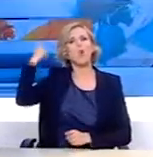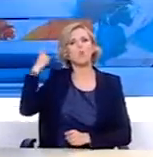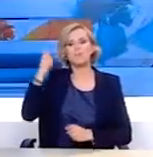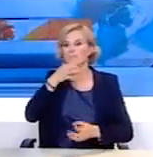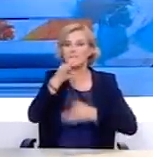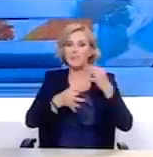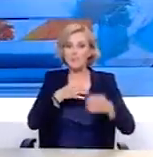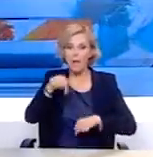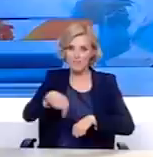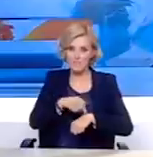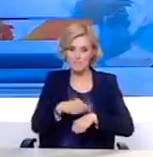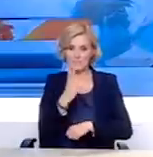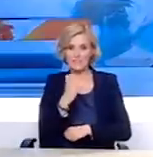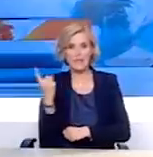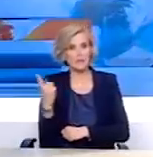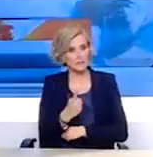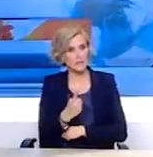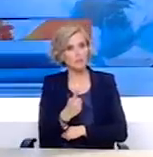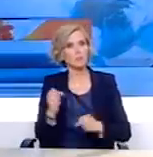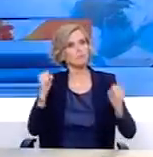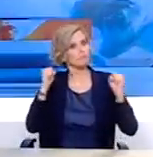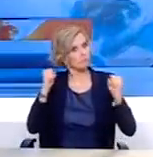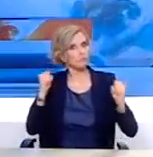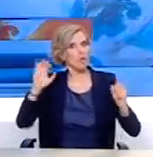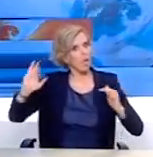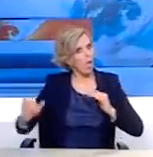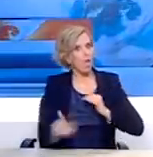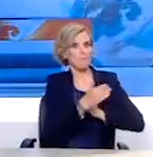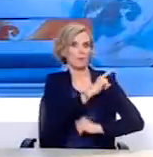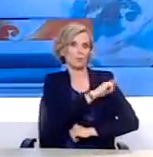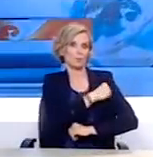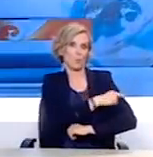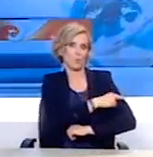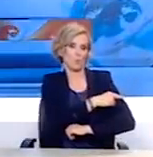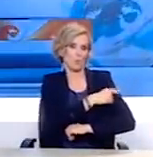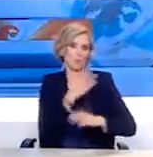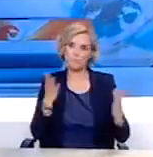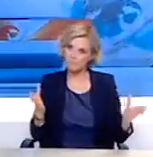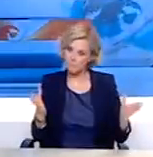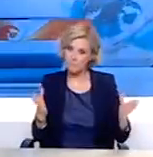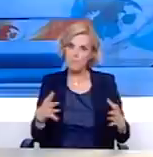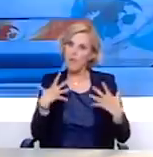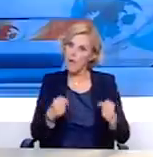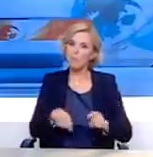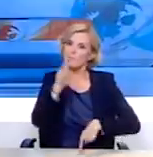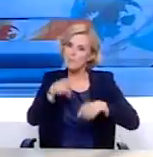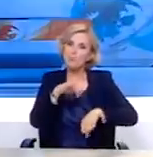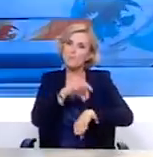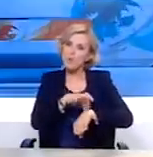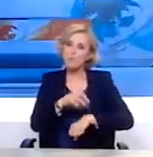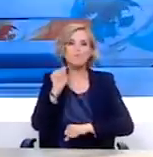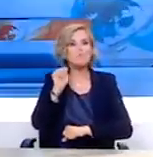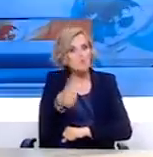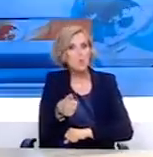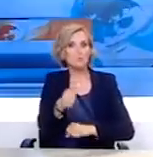ένα 30% τουλάχιστον έχει φύγει από τα νοσοκομεία και θα συνεχίσουν να φεύγουν άνθρωποι, και έχουμε και ανθρώπους οι οποίοι έχουν αυτοαναρρώσει